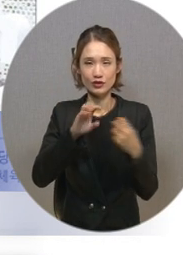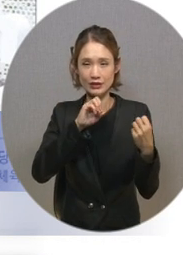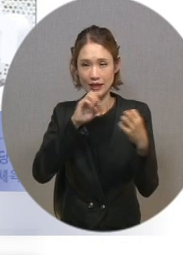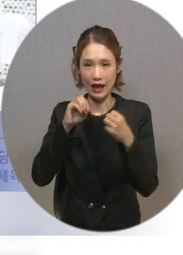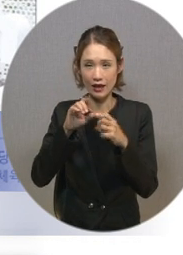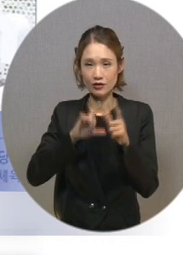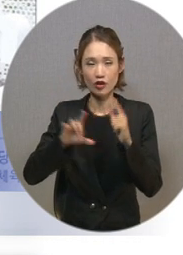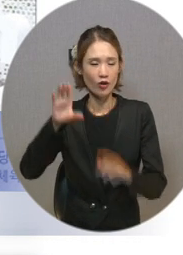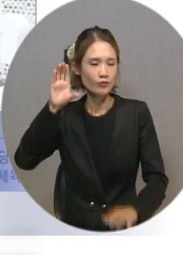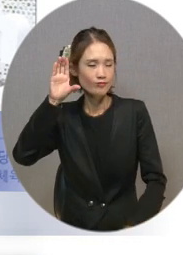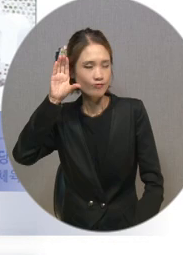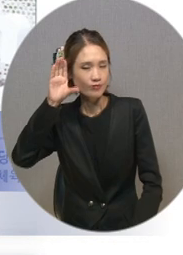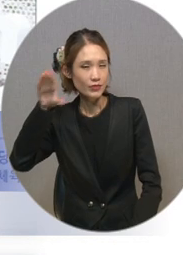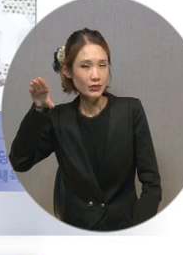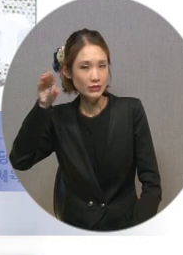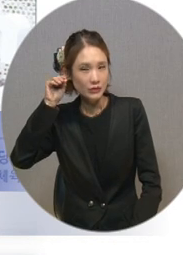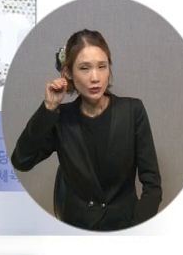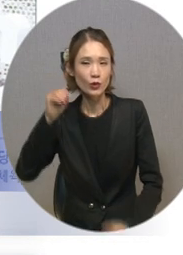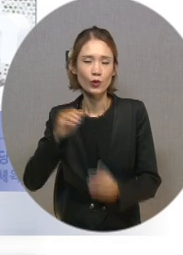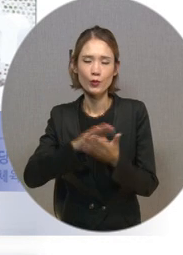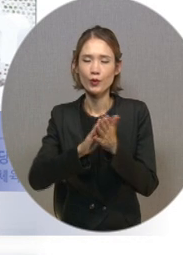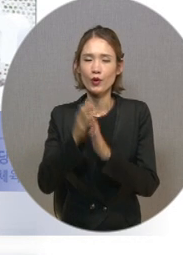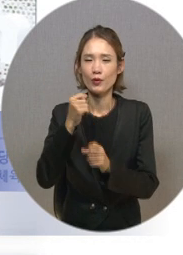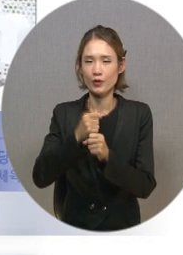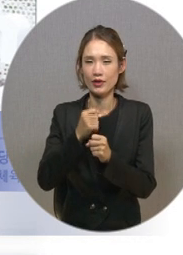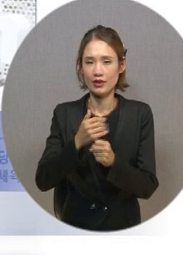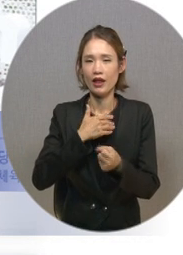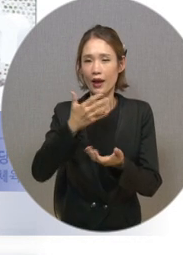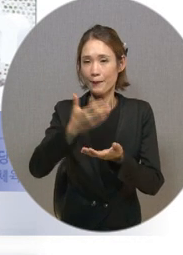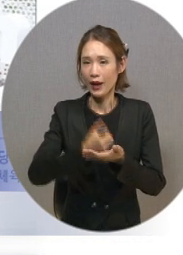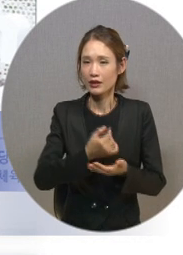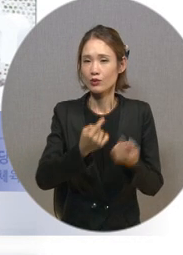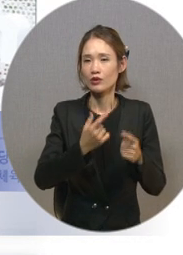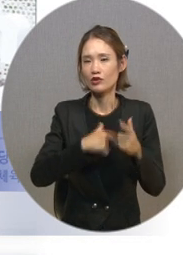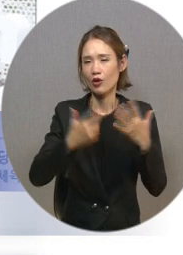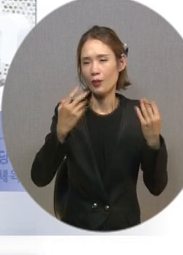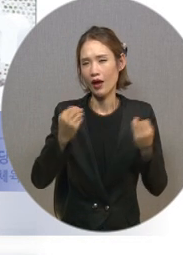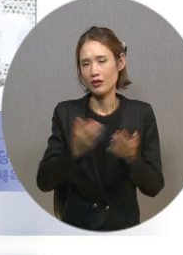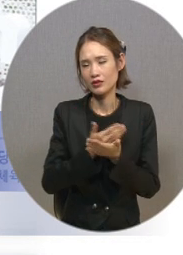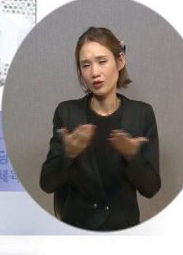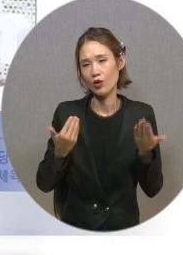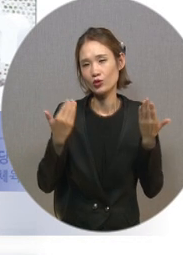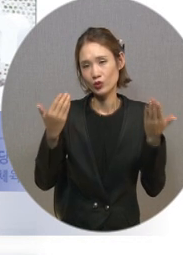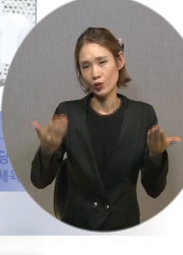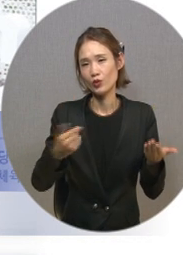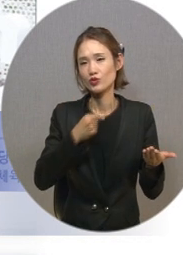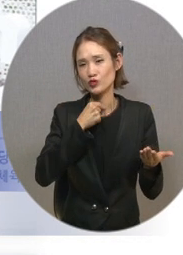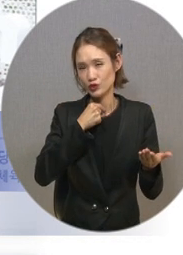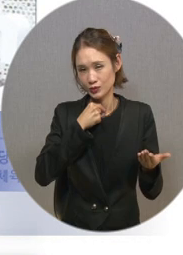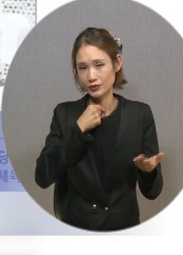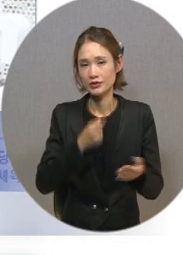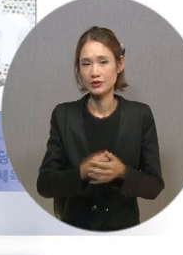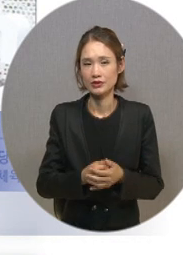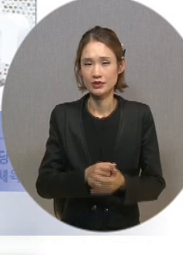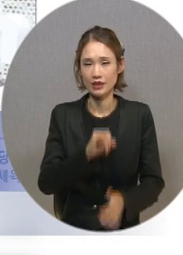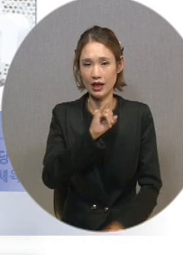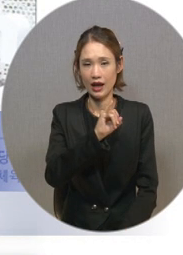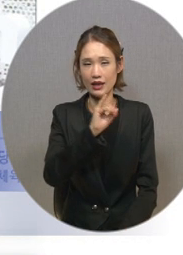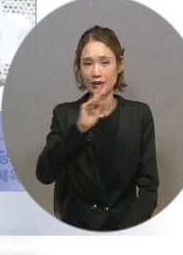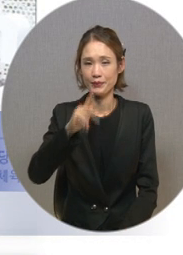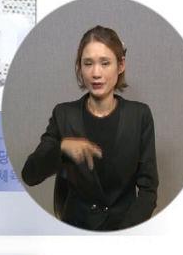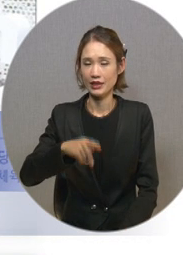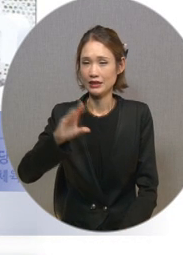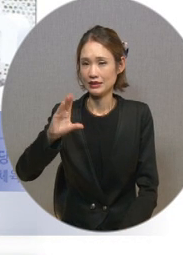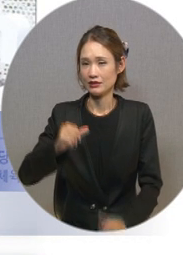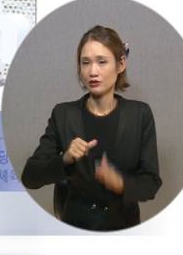경청하고 변화를 만들어내어 제가 받은 것보다 더 많은 것을 돌려 줄 수 있는이 ipc 선수위원이